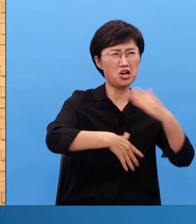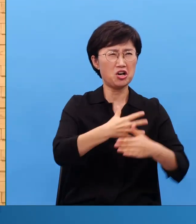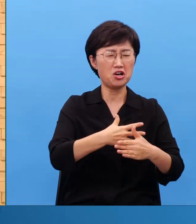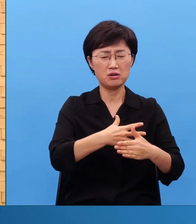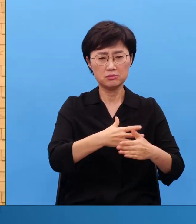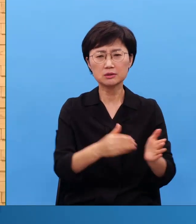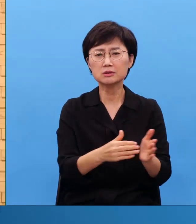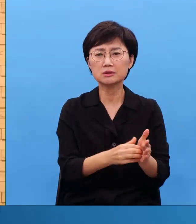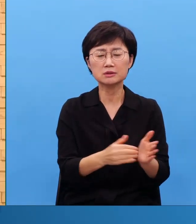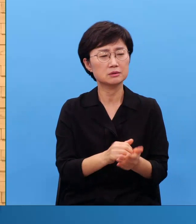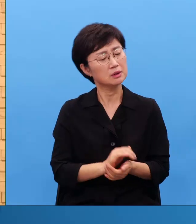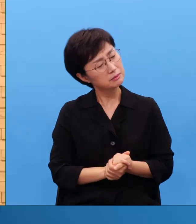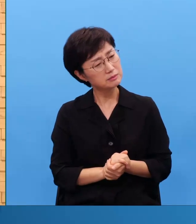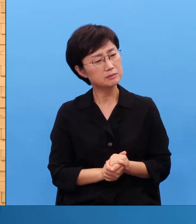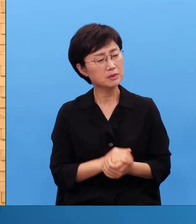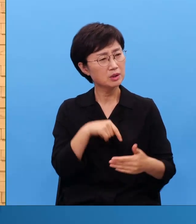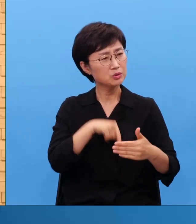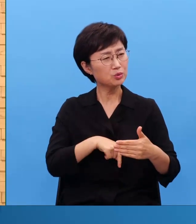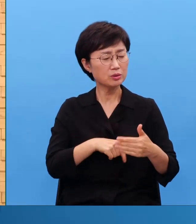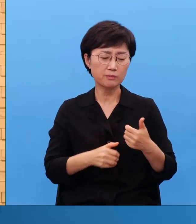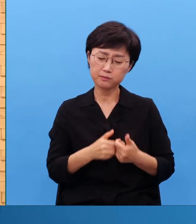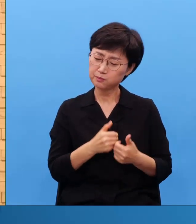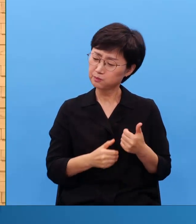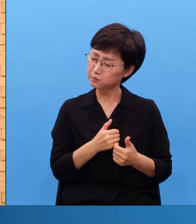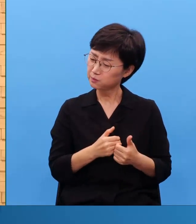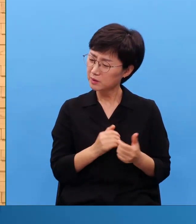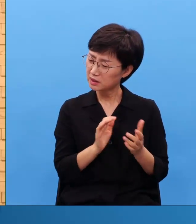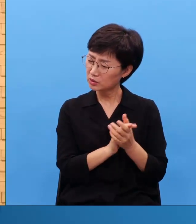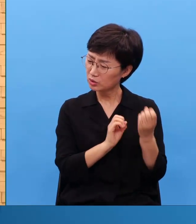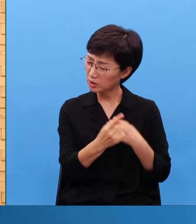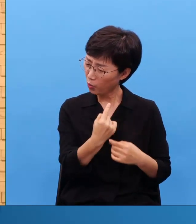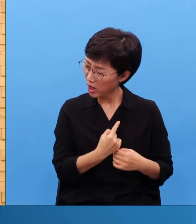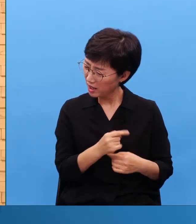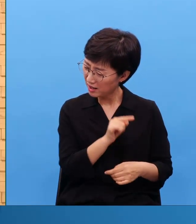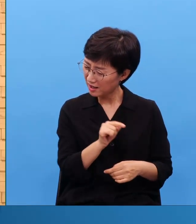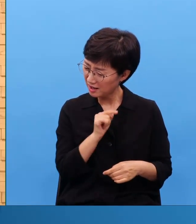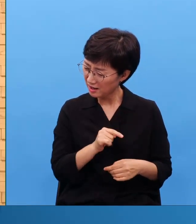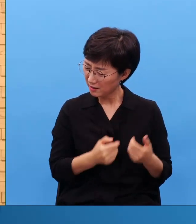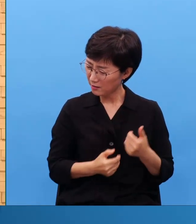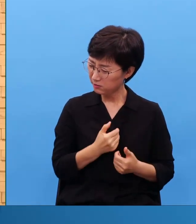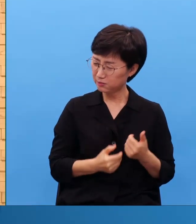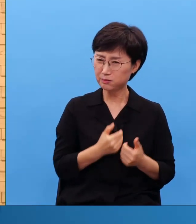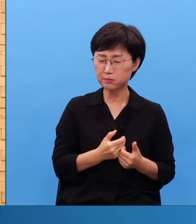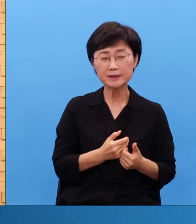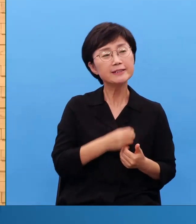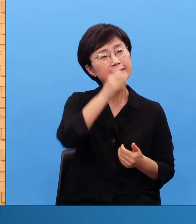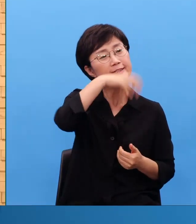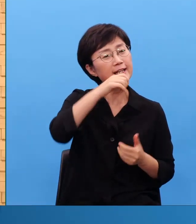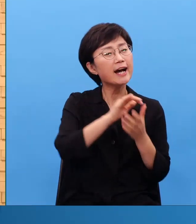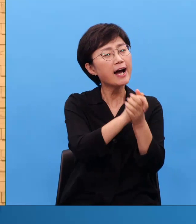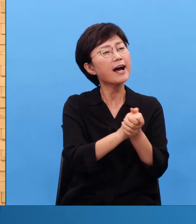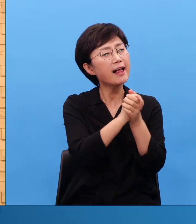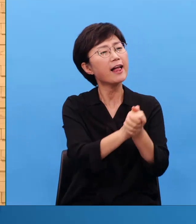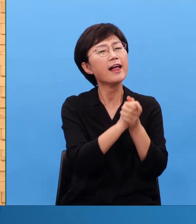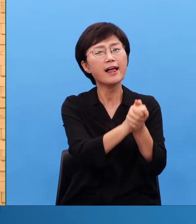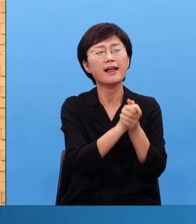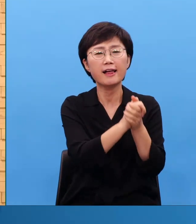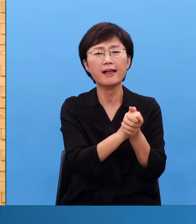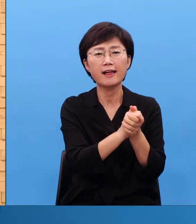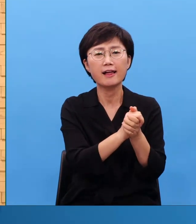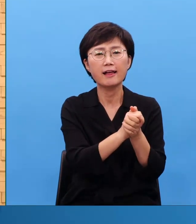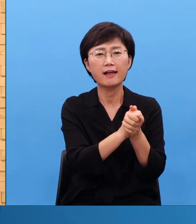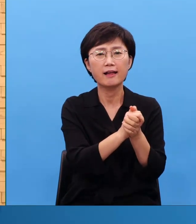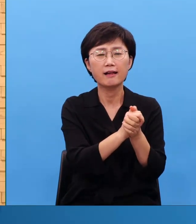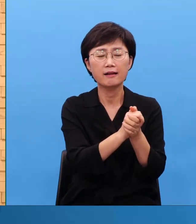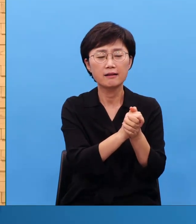삼창 안 해서 왜냐 안 믿어지기 때문에 그냥 가만히 있었죠. And they'll say, call upon the name of the Lord 3 times and shout it out. But I didn't really do 왜 that because I 삼창을 didn't 해야 believe 되지? it. 지금